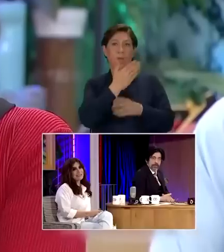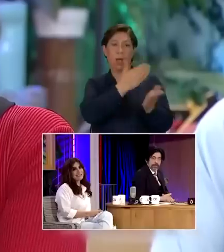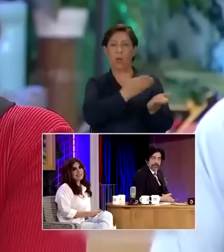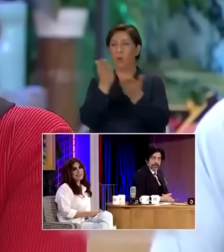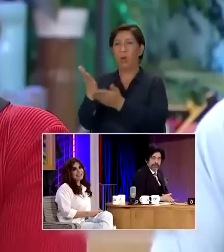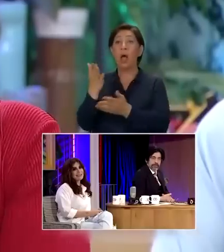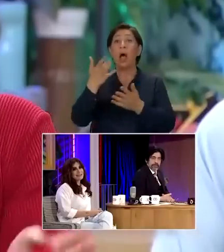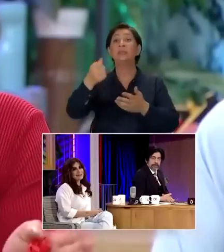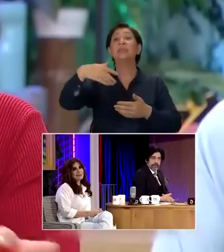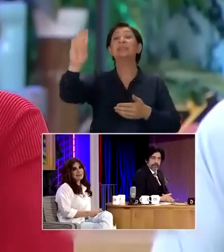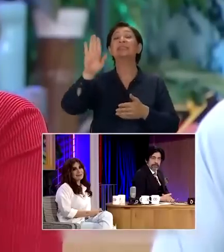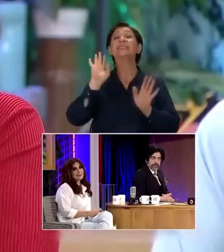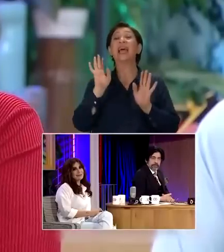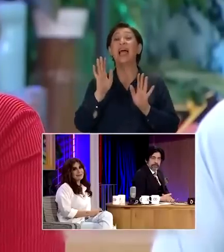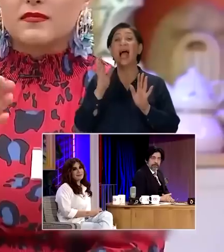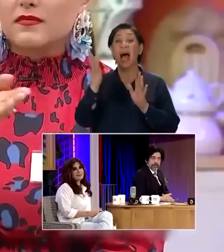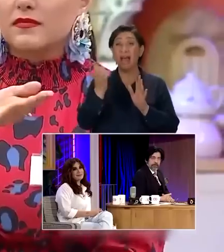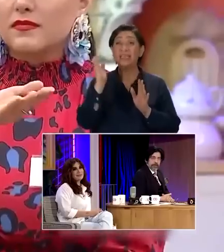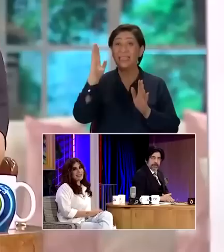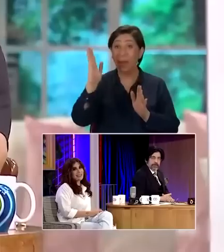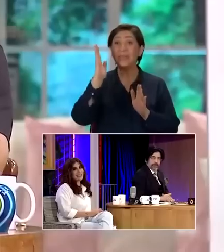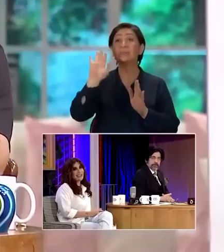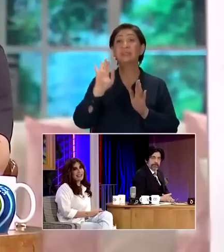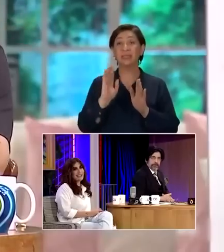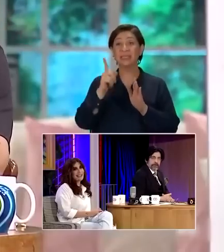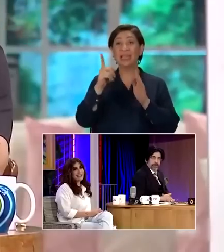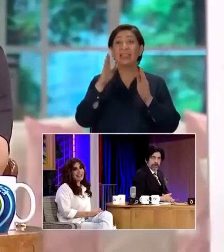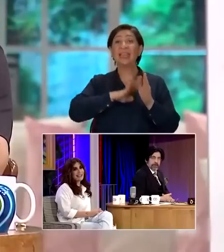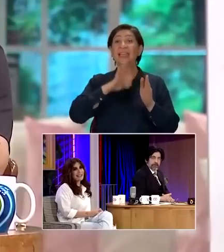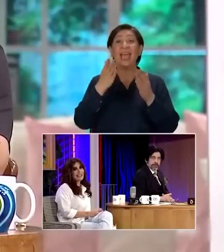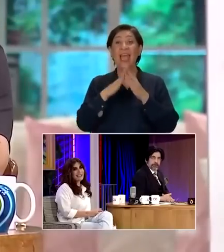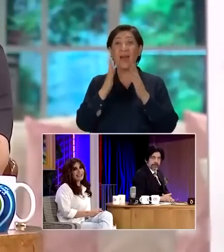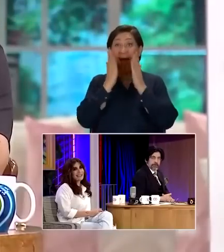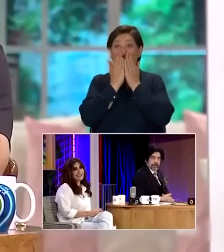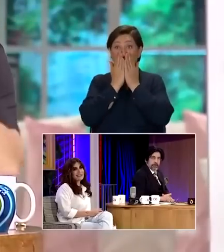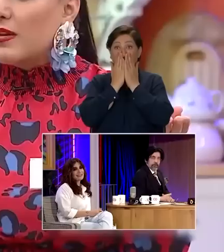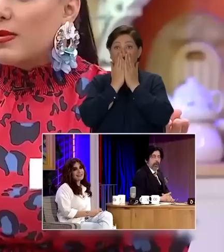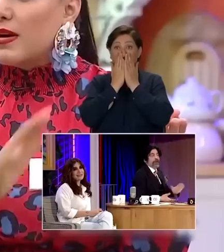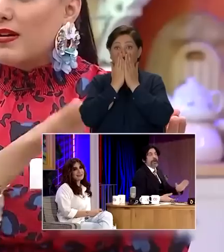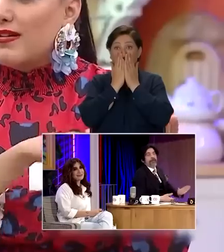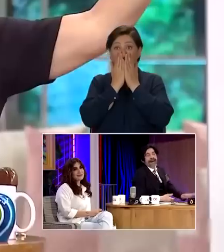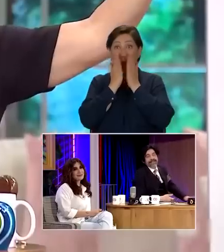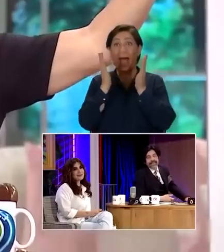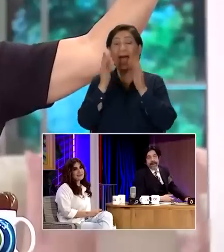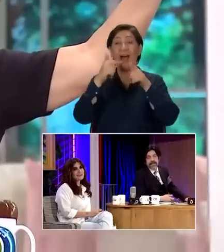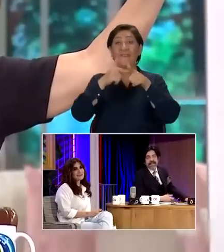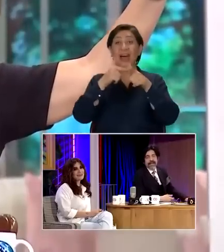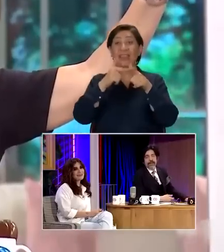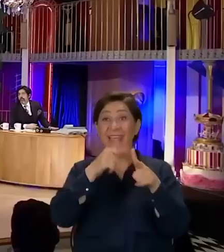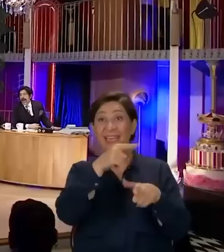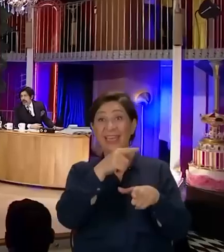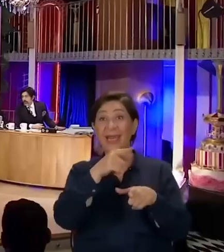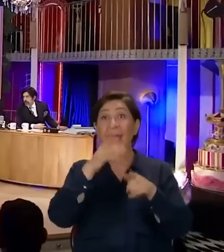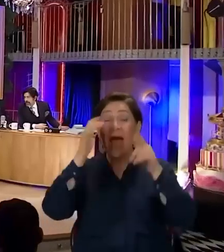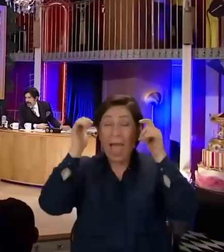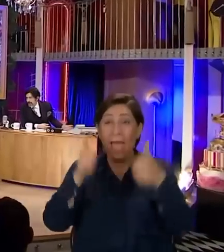Görelim. Aa, alsın gitsin. O yol o bu. Alsın gitsin alır gider mi gitmez mi? Berk teyzenin derdi ev galiba. Tabii ki